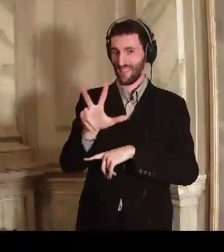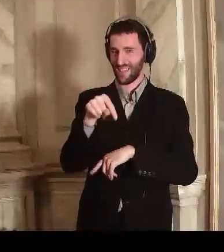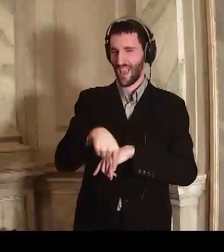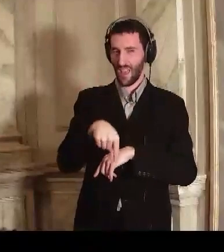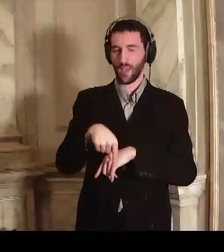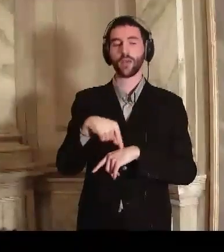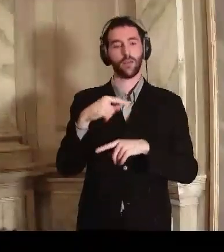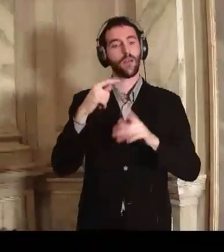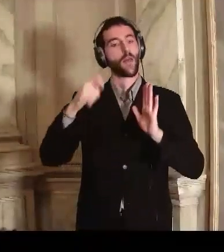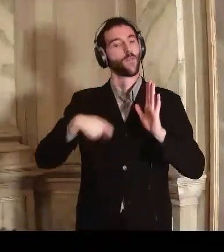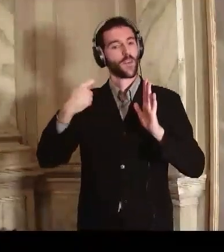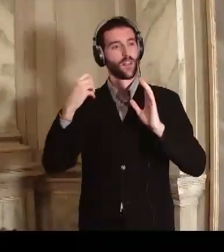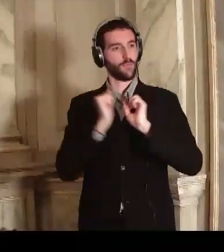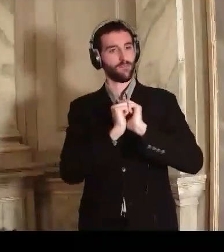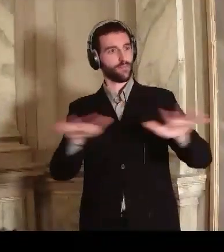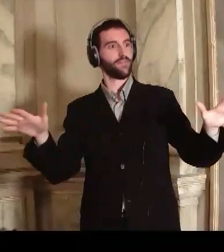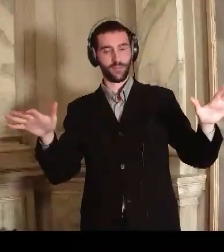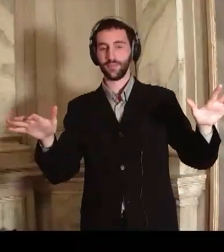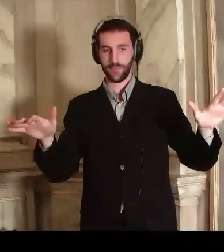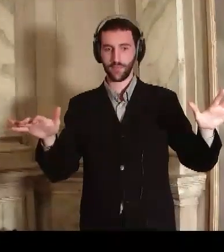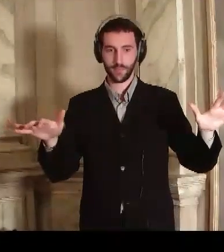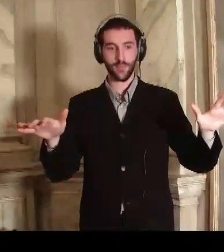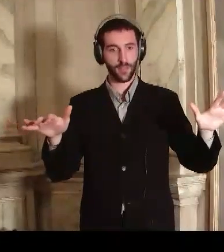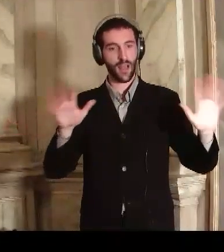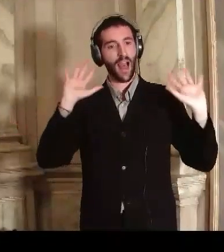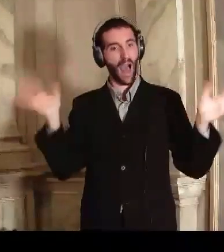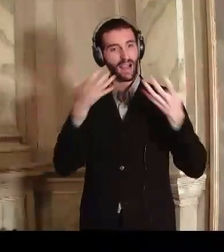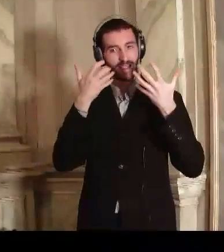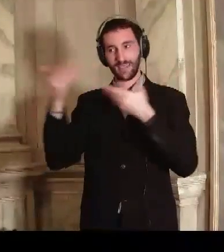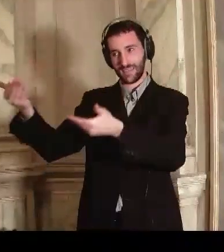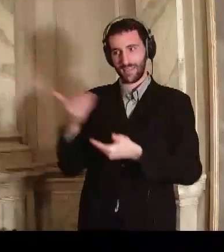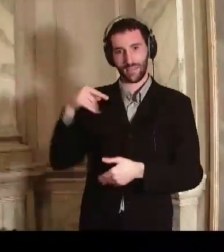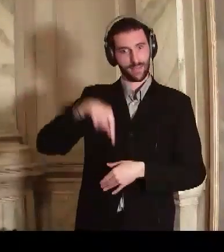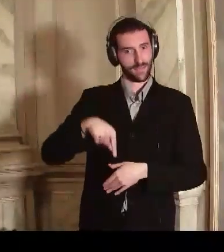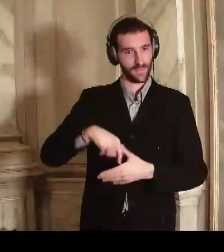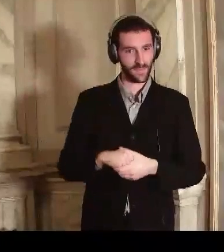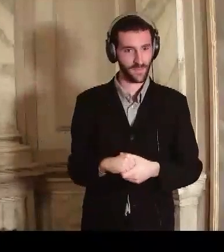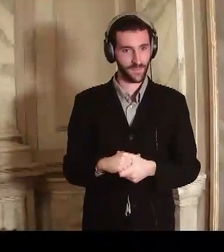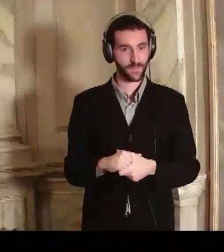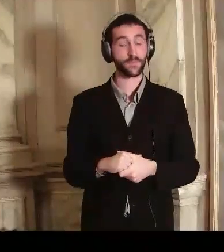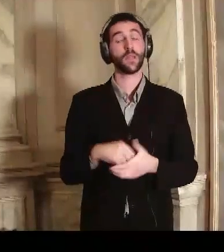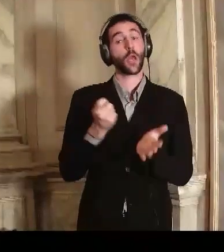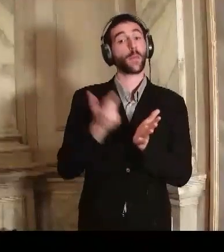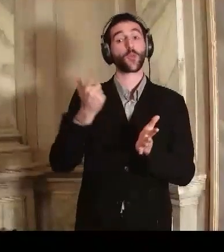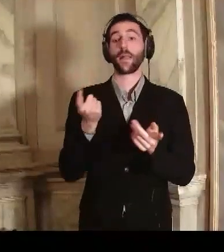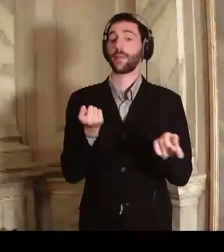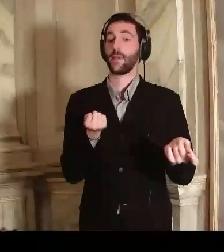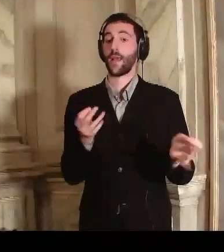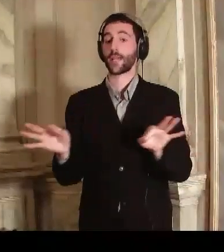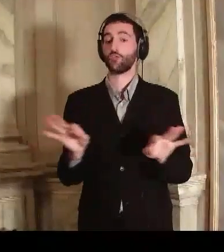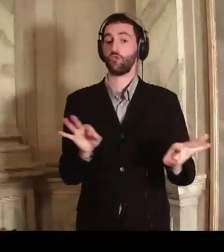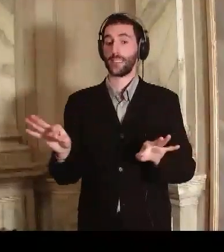degli artisti ospitati al festival e importanti novità di registi